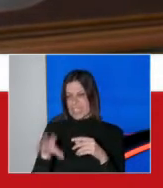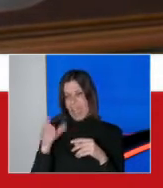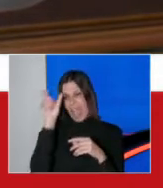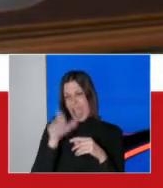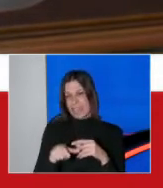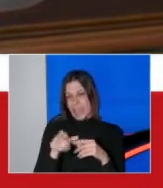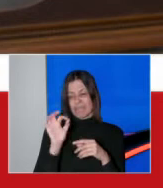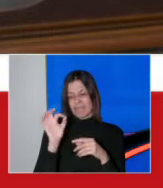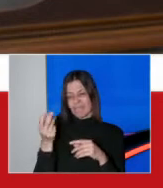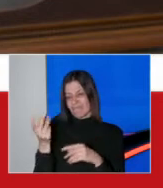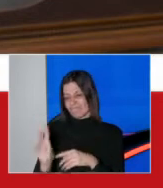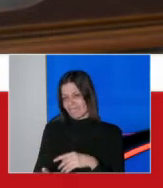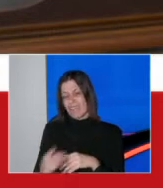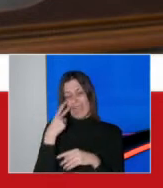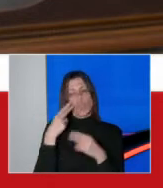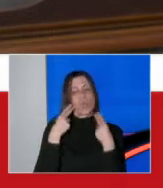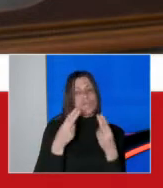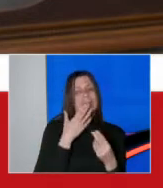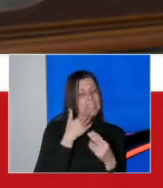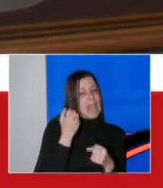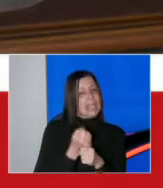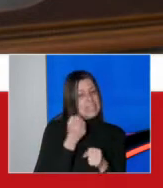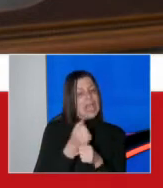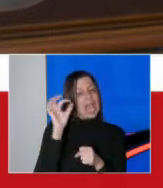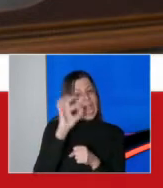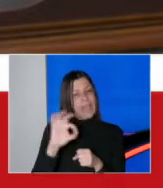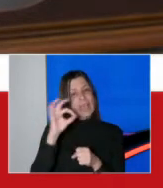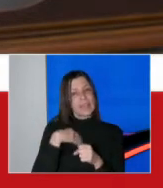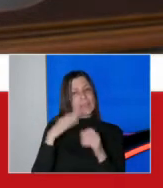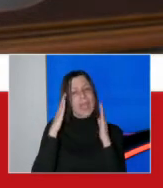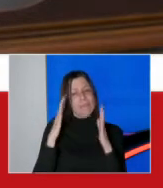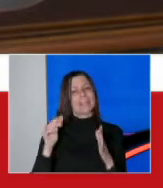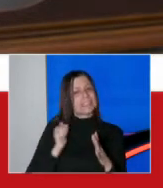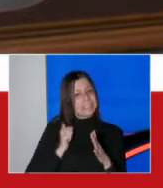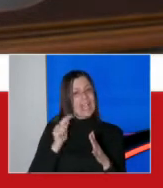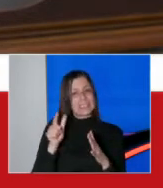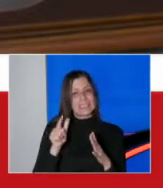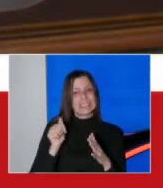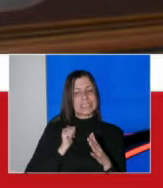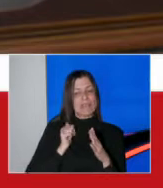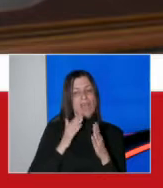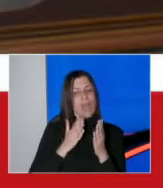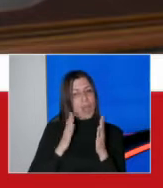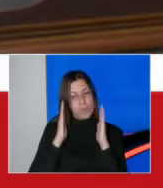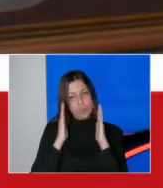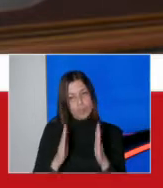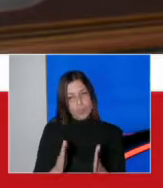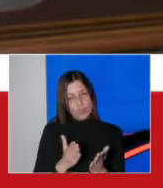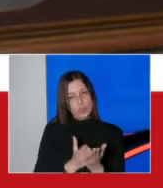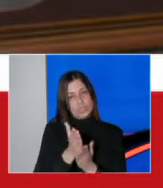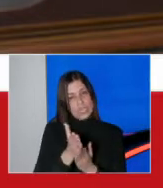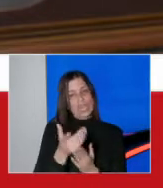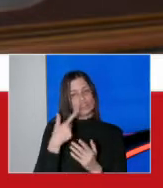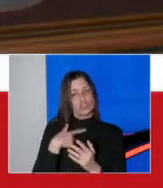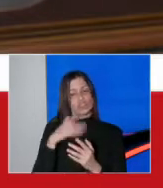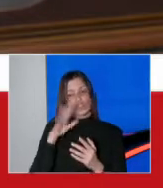בעיניי, תראה את התגובה שישראל עשתה. עדיין אני מאמין שצהל הוא צבא מוסרי. עדיין אני מאמין ששרשרת הפיקוד בצהל,